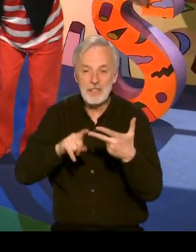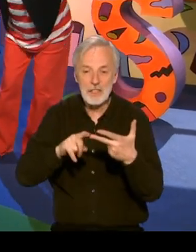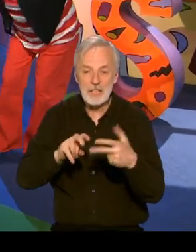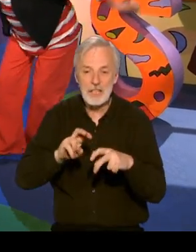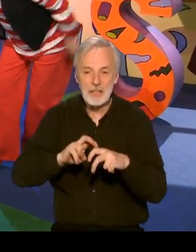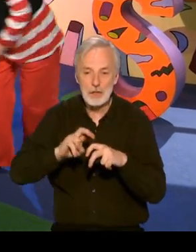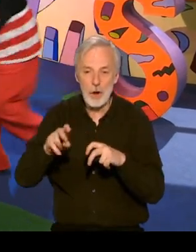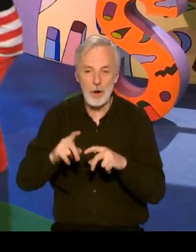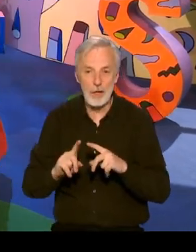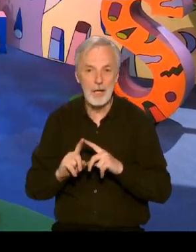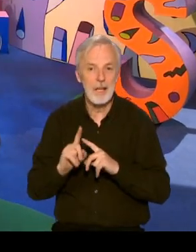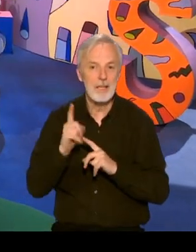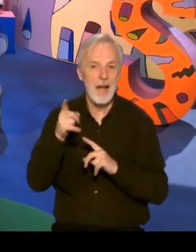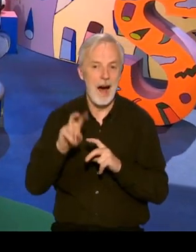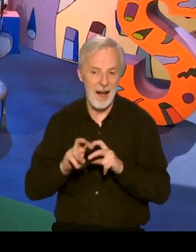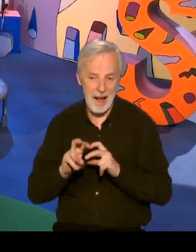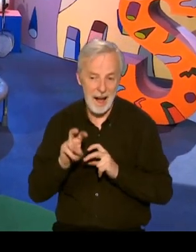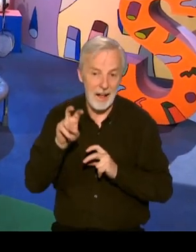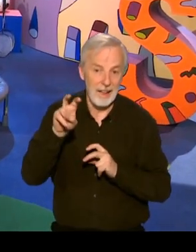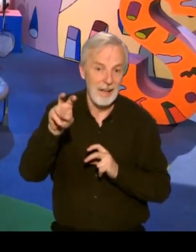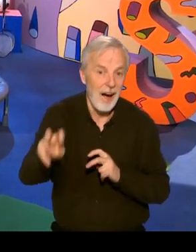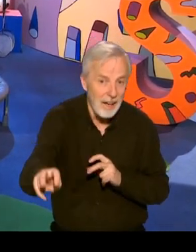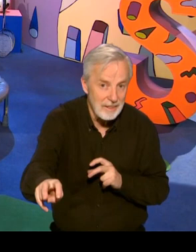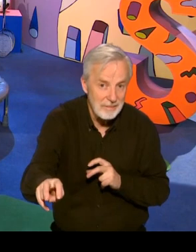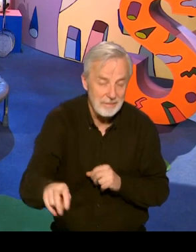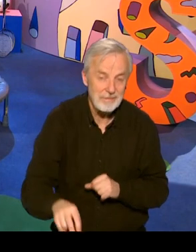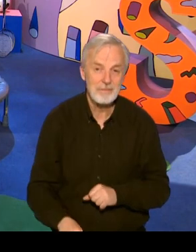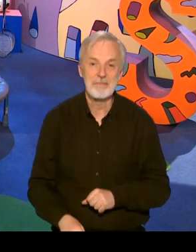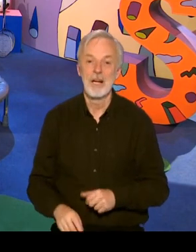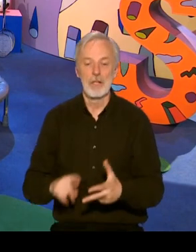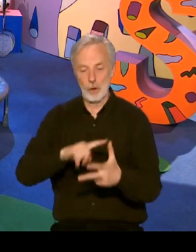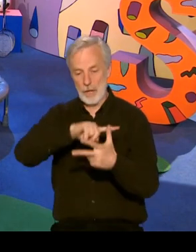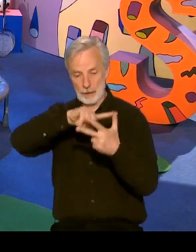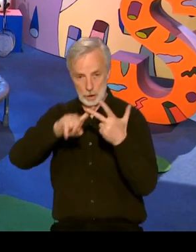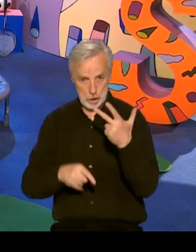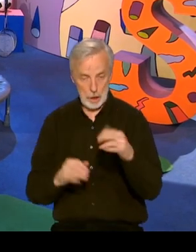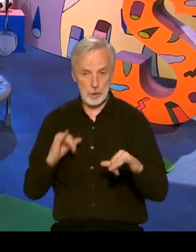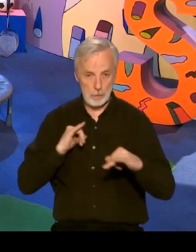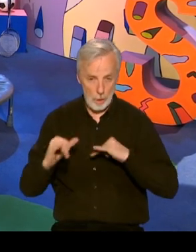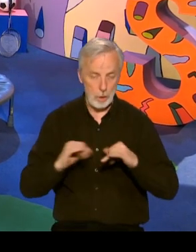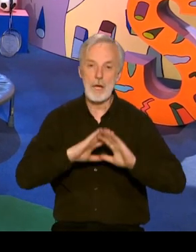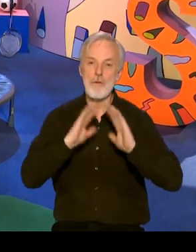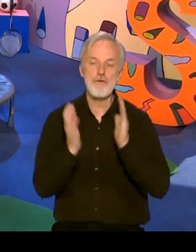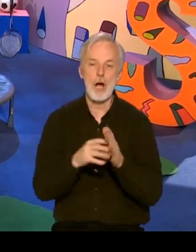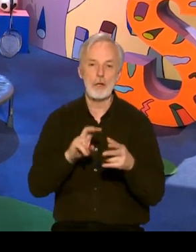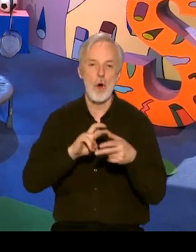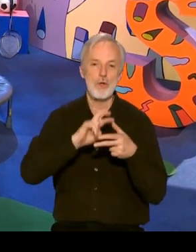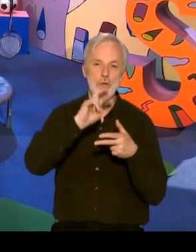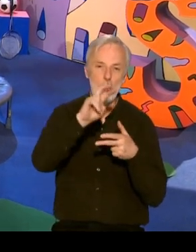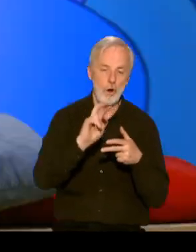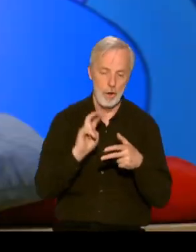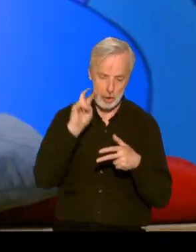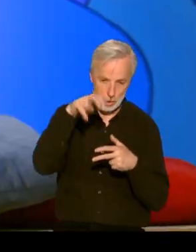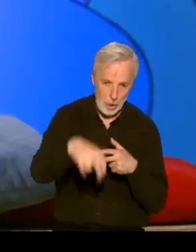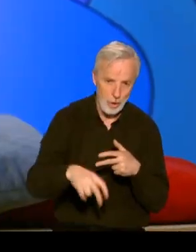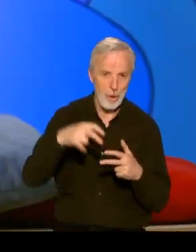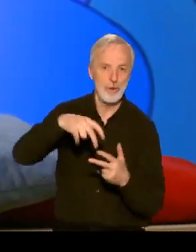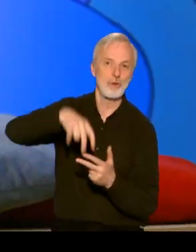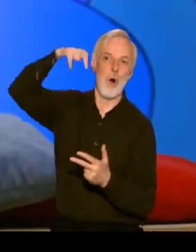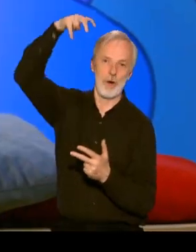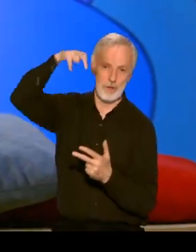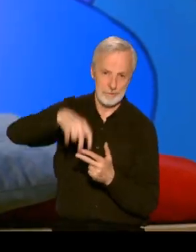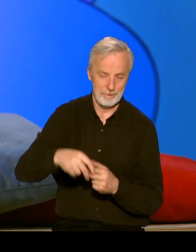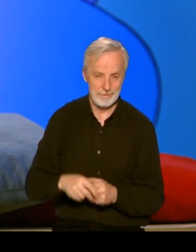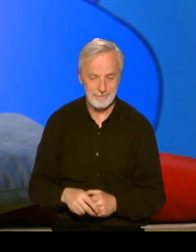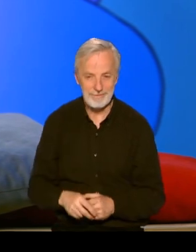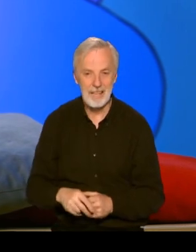skok do dálky. Všechno tři různé sporty. A to všechno najednou.